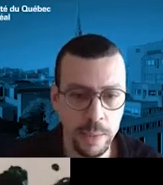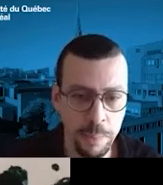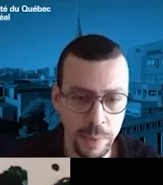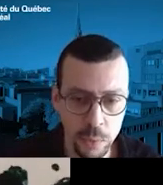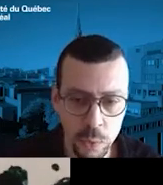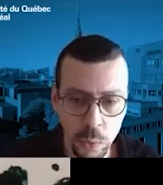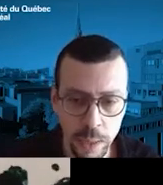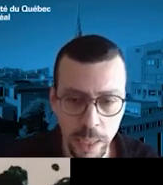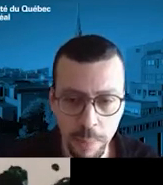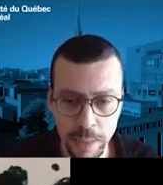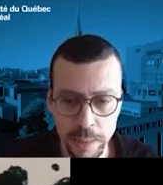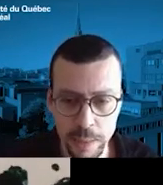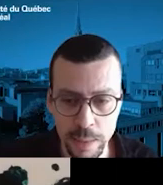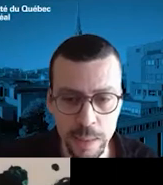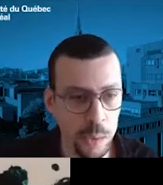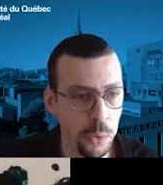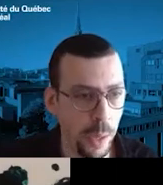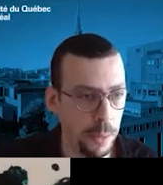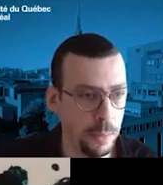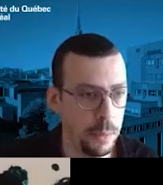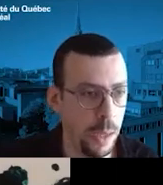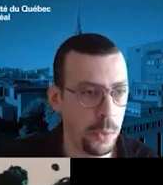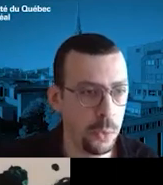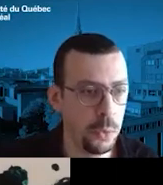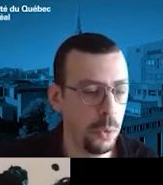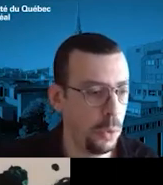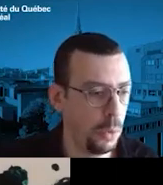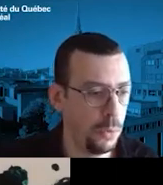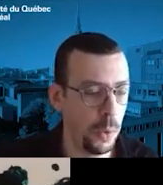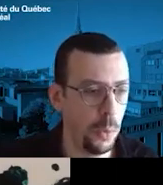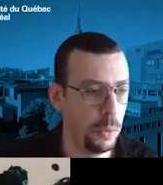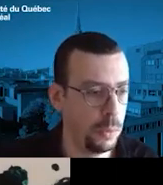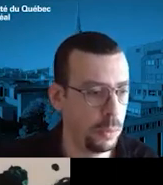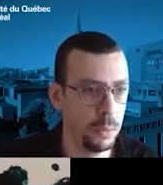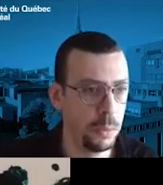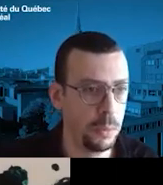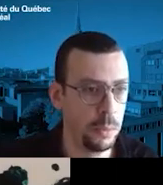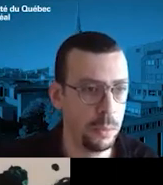des personnes sourdes et les pratiques d'équité culturelle à ton tour Véro